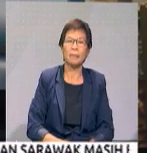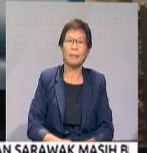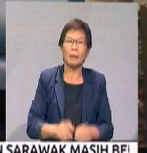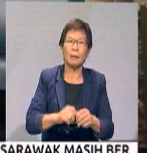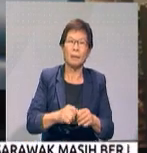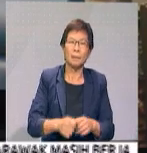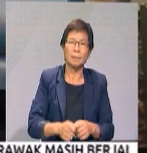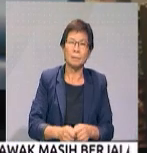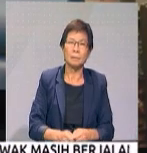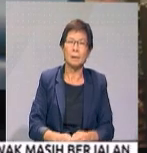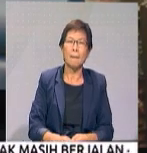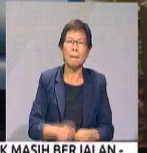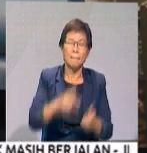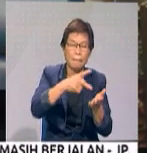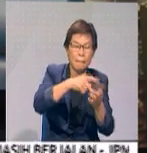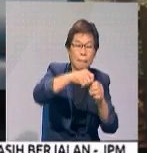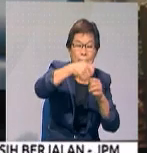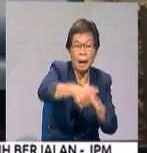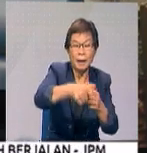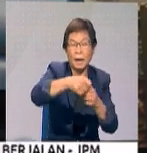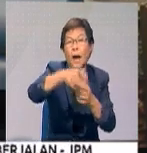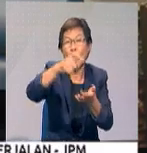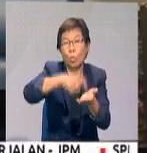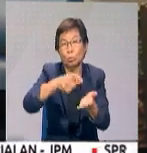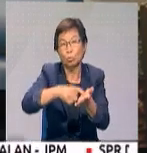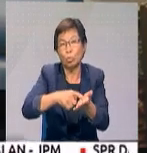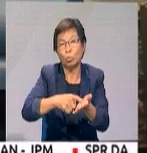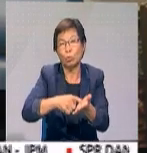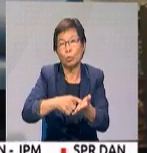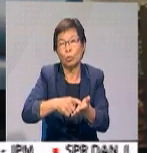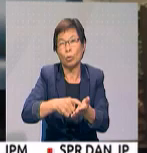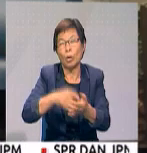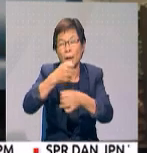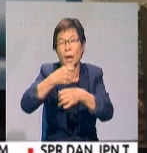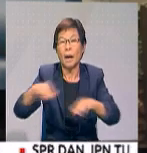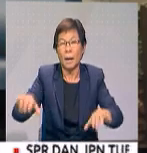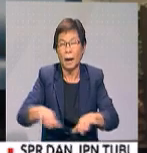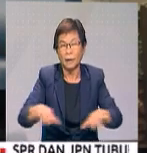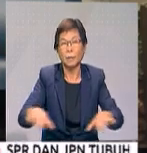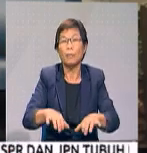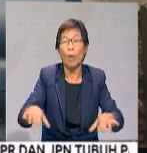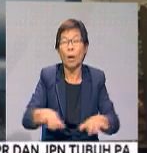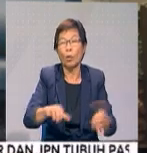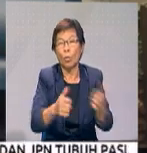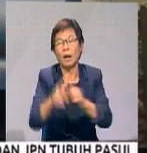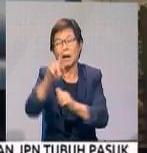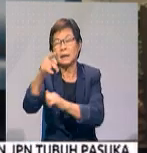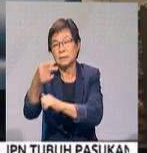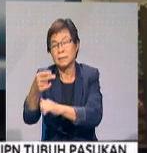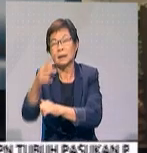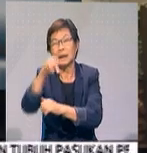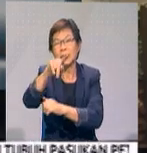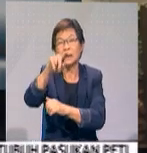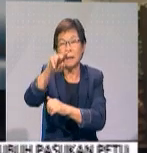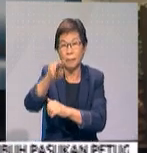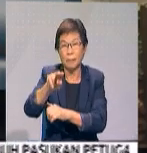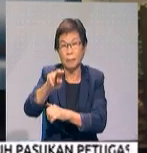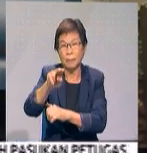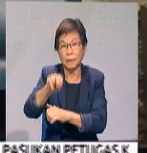Pembayaran hutang ini dibuat daripada hasil pelupusan yang dilaksanakan oleh Khazanah sepanjang tahun 2018